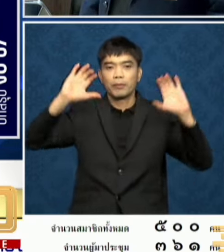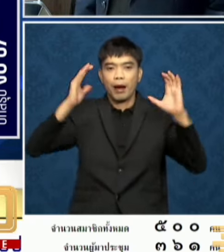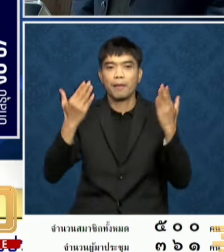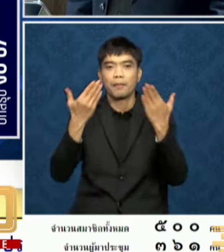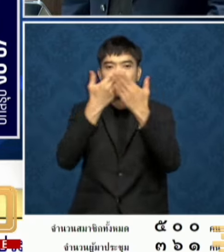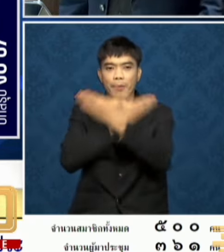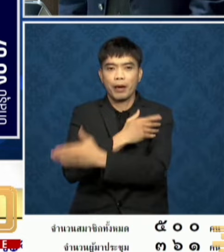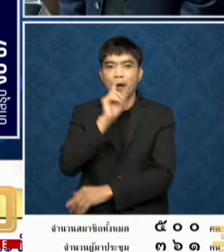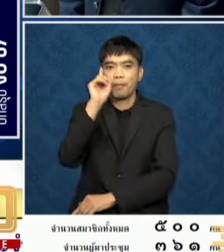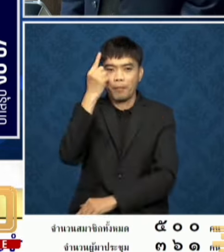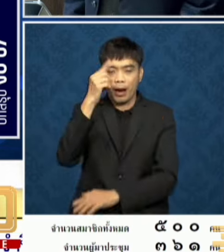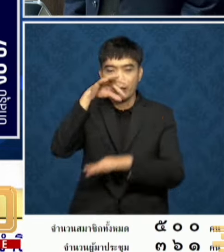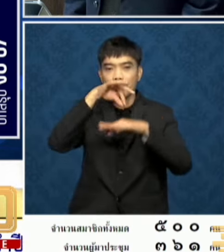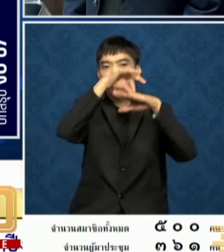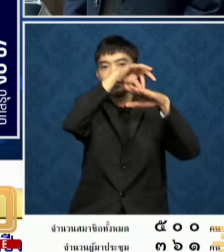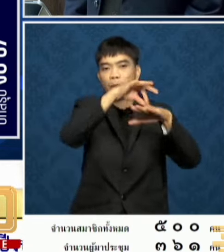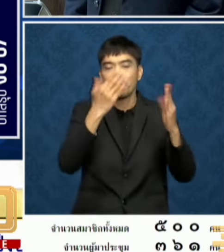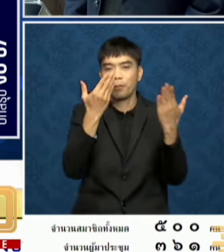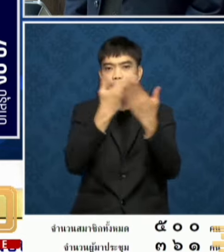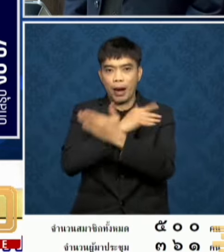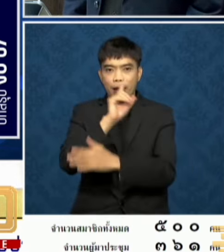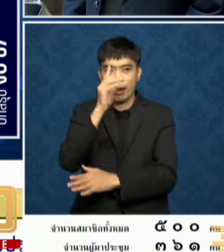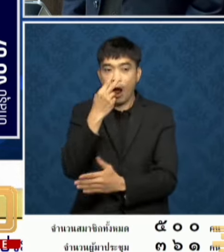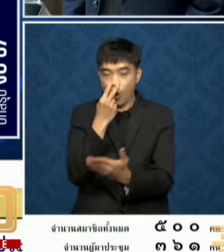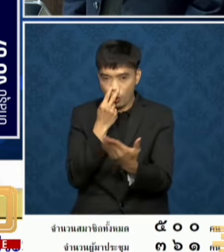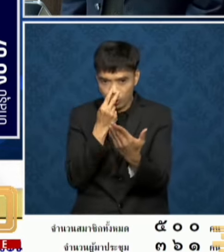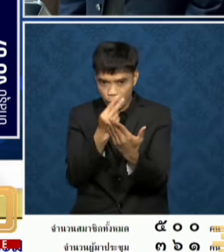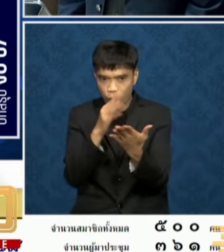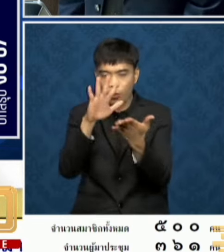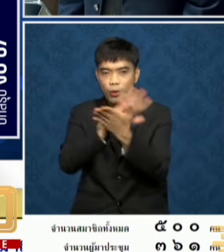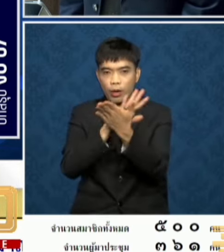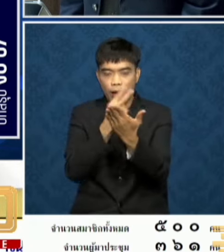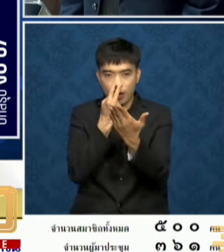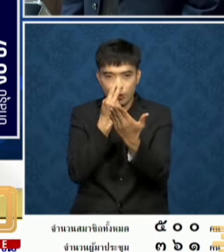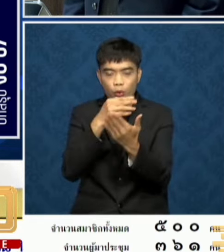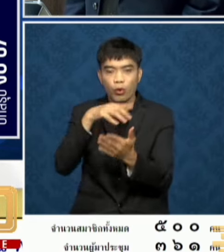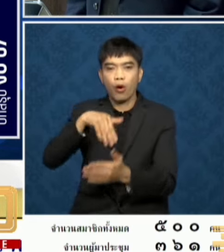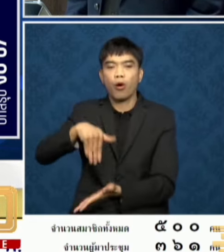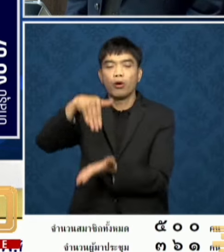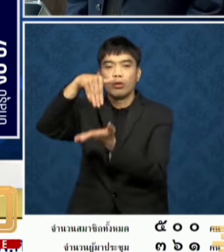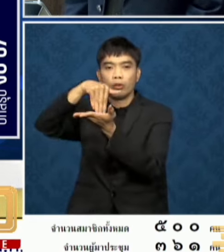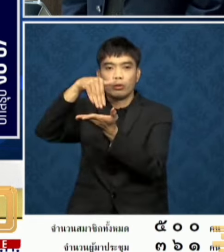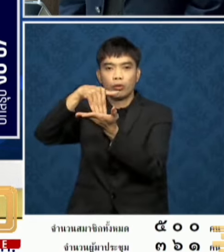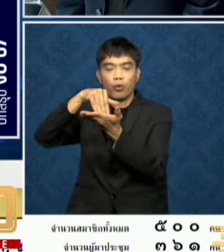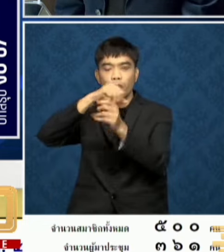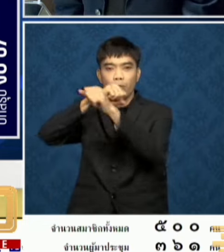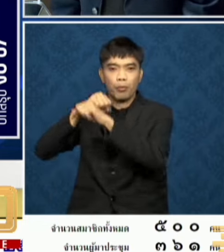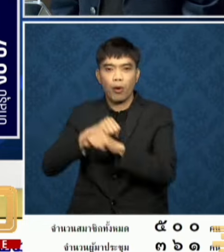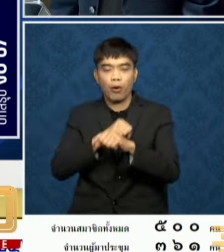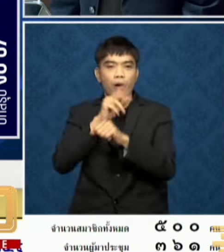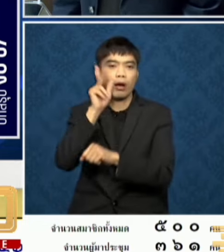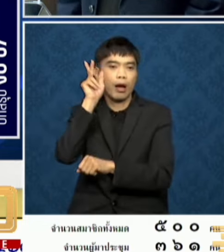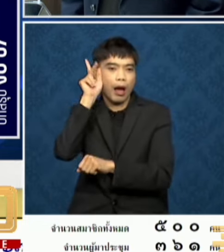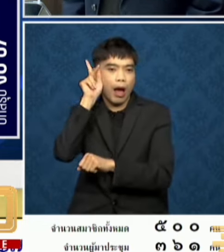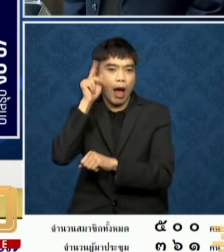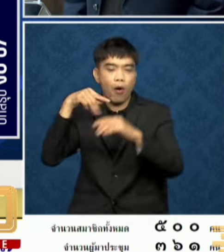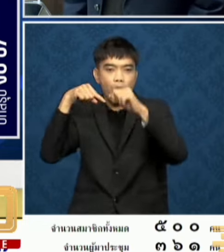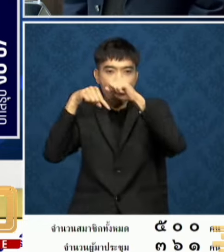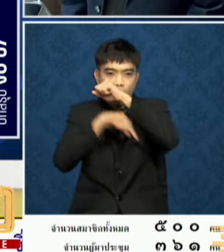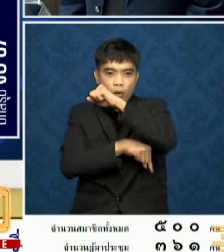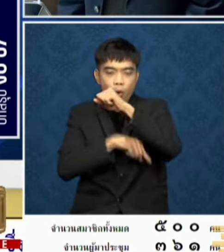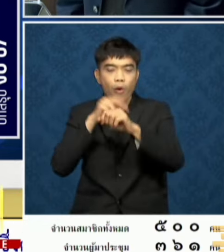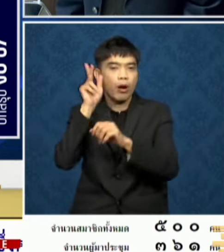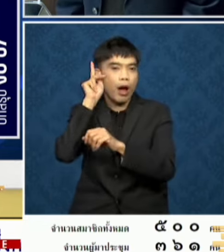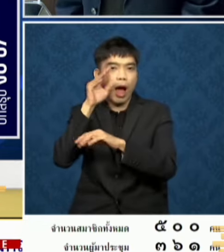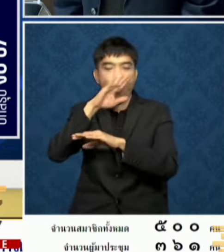ผมเลยอยากชวนท่านประธานครับมาตั้งต้นกันจากเอกสารผลการดำเนินงานของศูนย์ต่อต้านข่าวปลอมในเดือนกันยายน2566ที่เผยแพร่อยู่บน